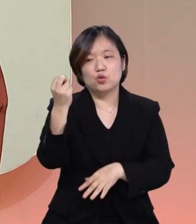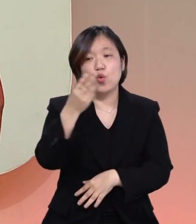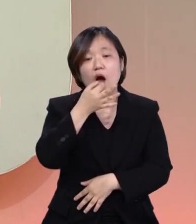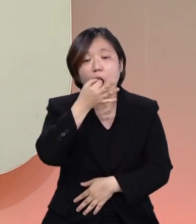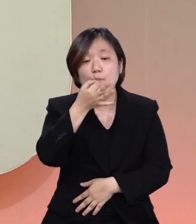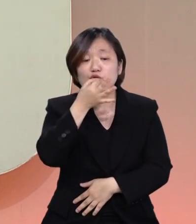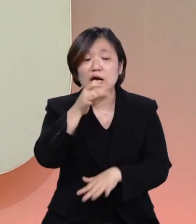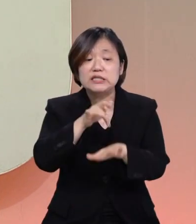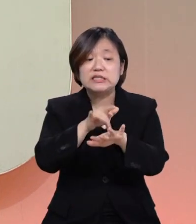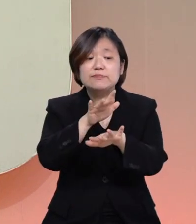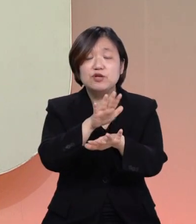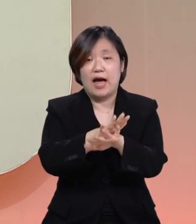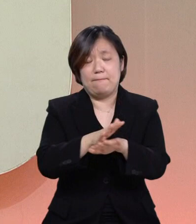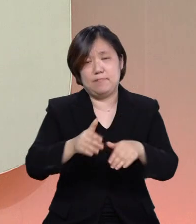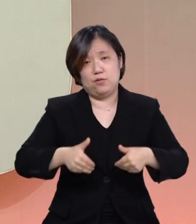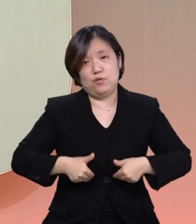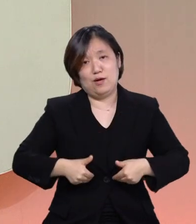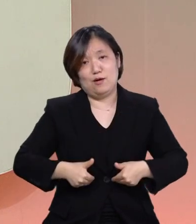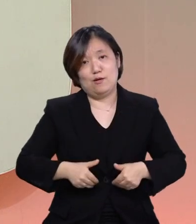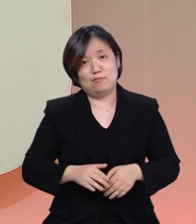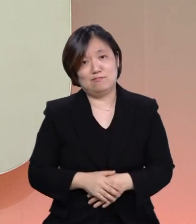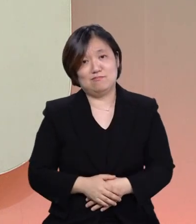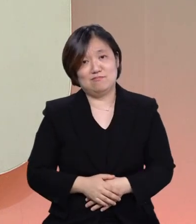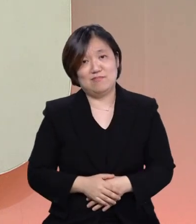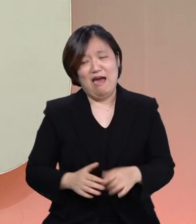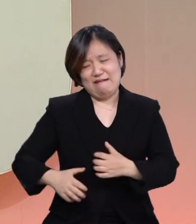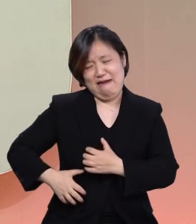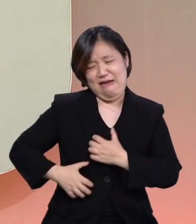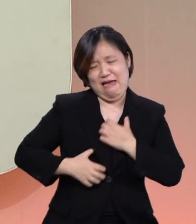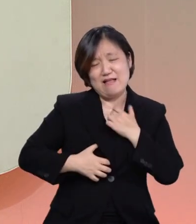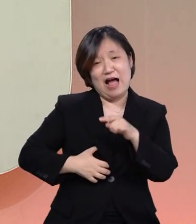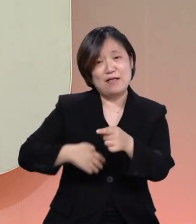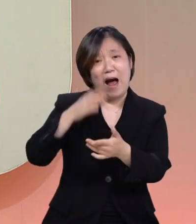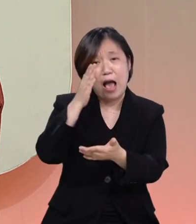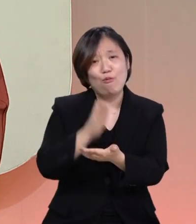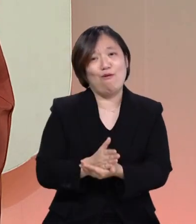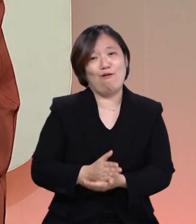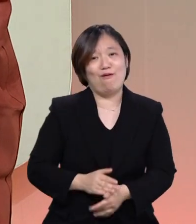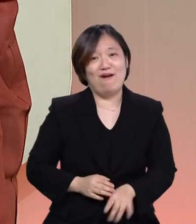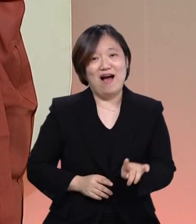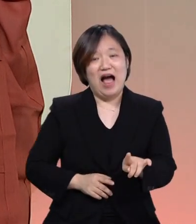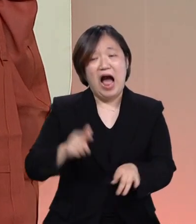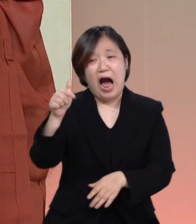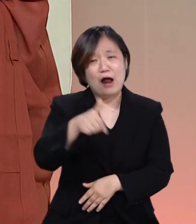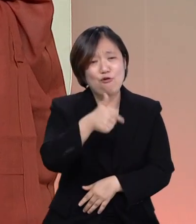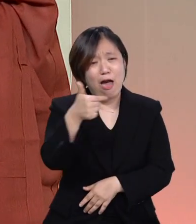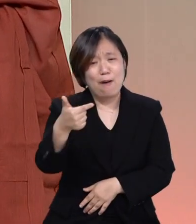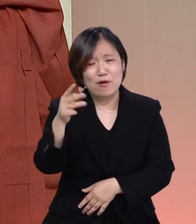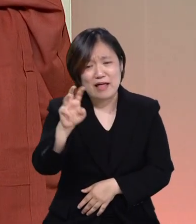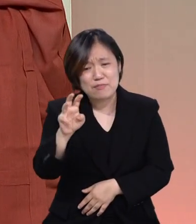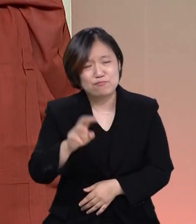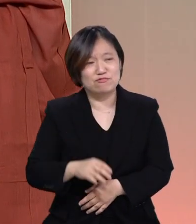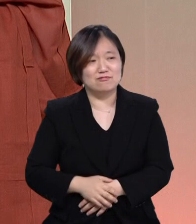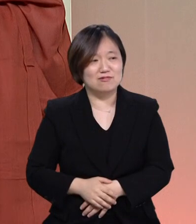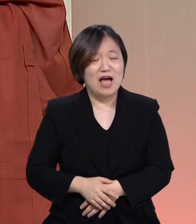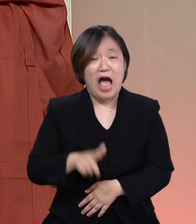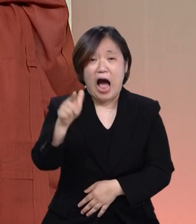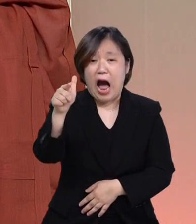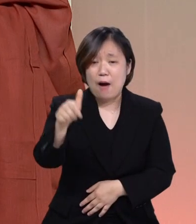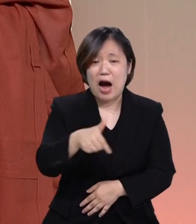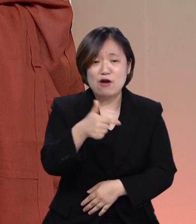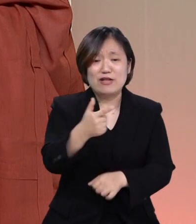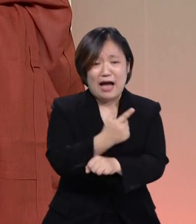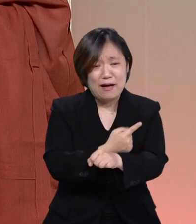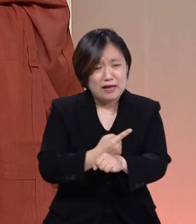염불하는 습관을 항상 들이셔야 됩니다 어설프게 하시면 안 되고 하루에 30분이라도 하루에 1시간이라도